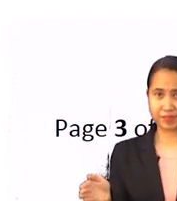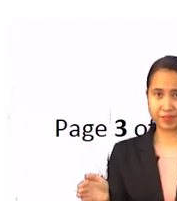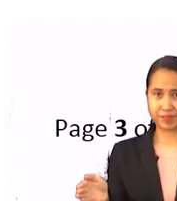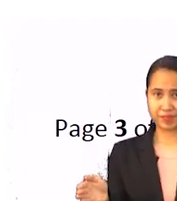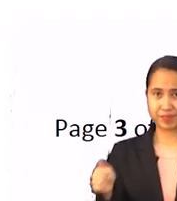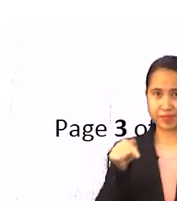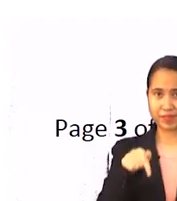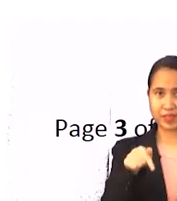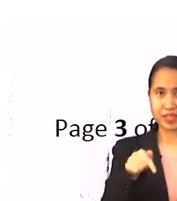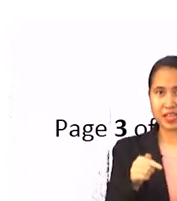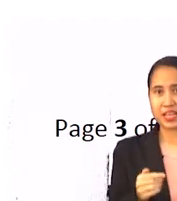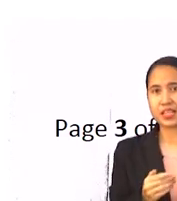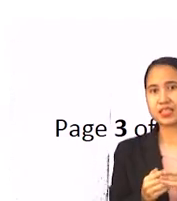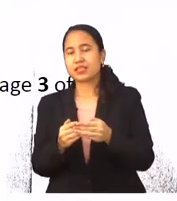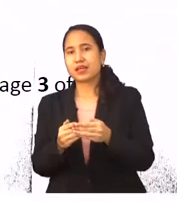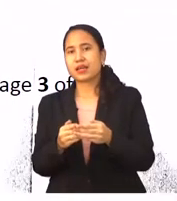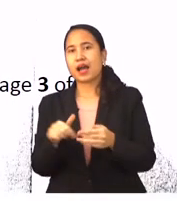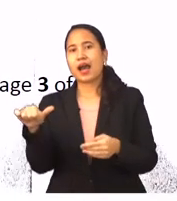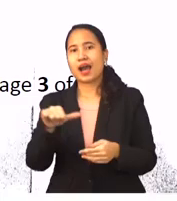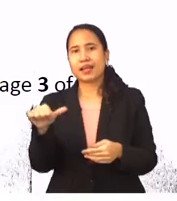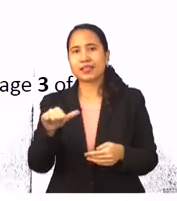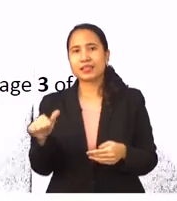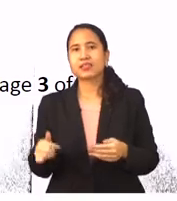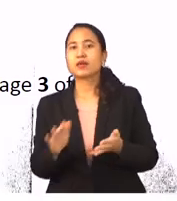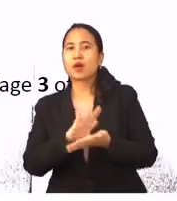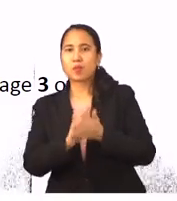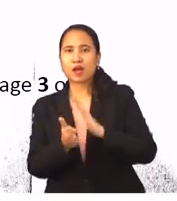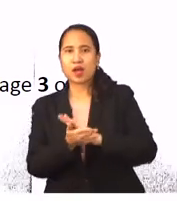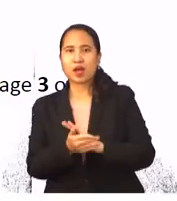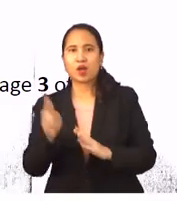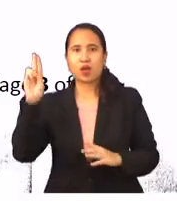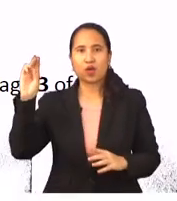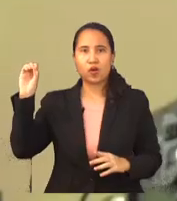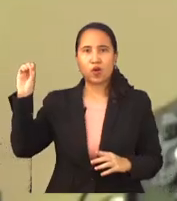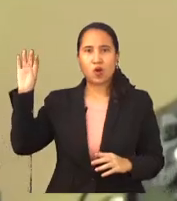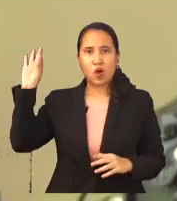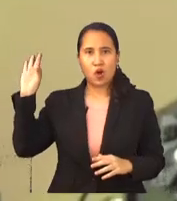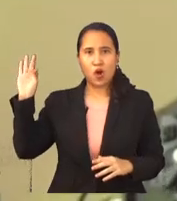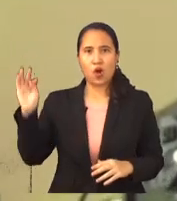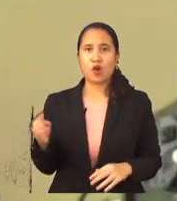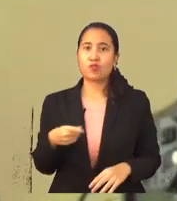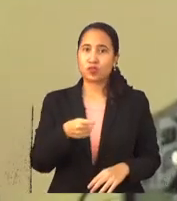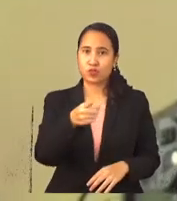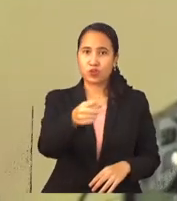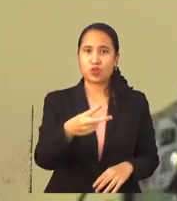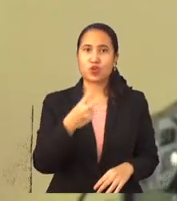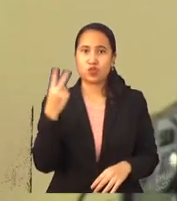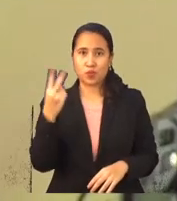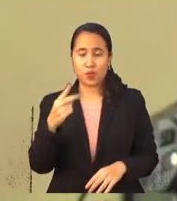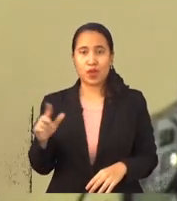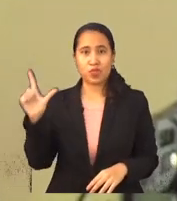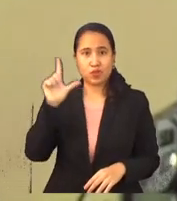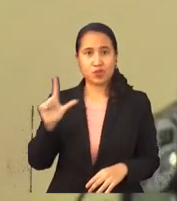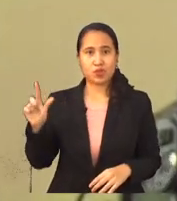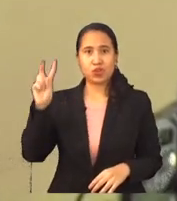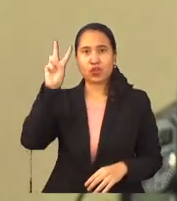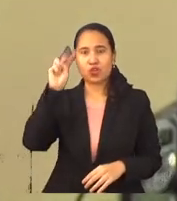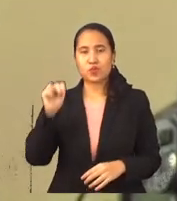1 afgeweken en besluit het hof op donderdag 22 juli 2021.